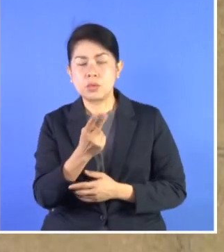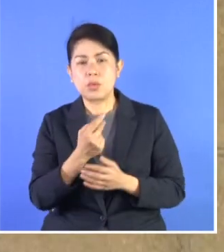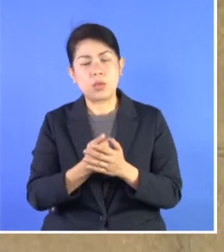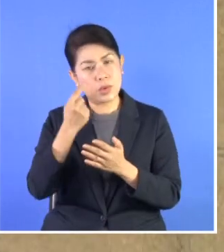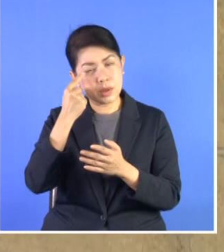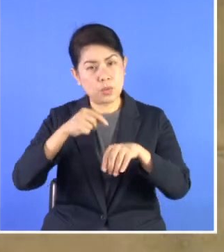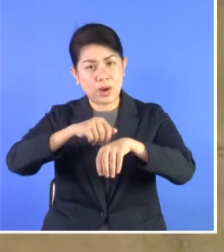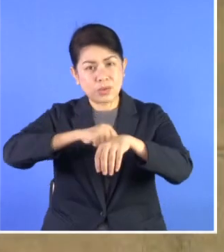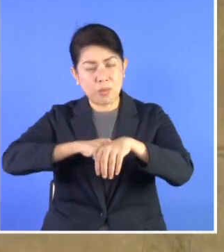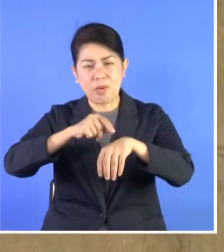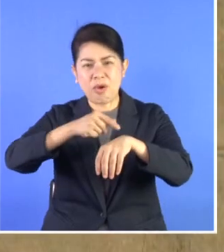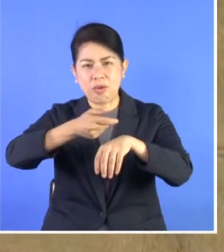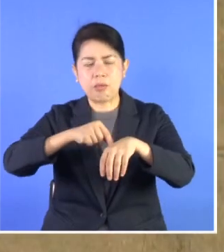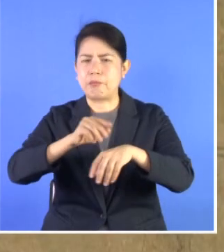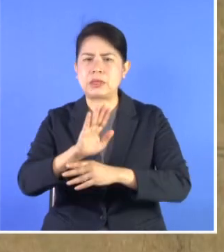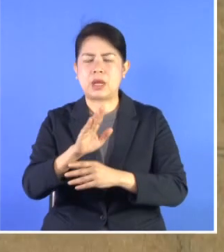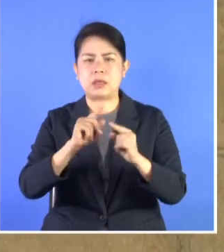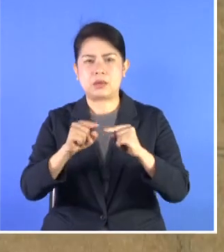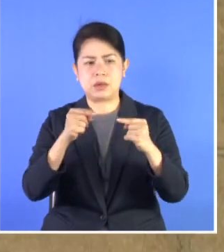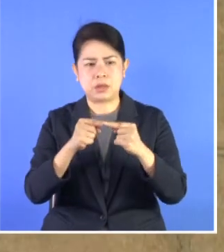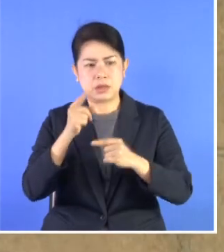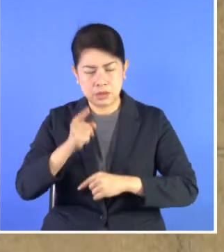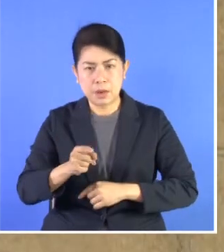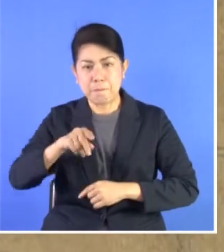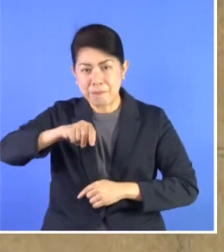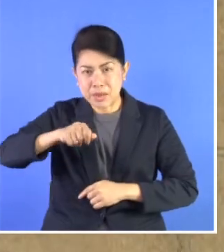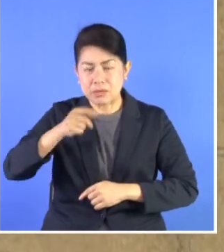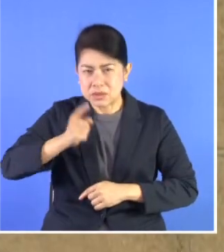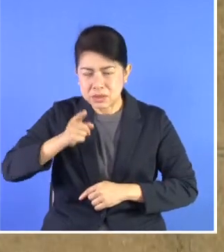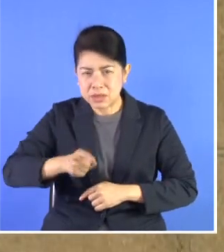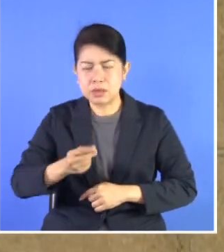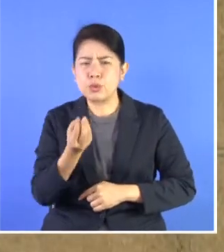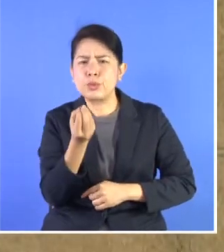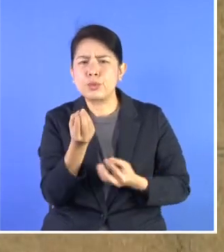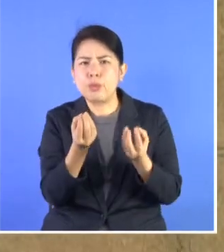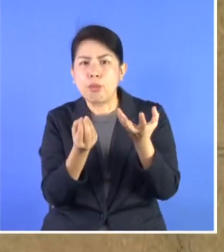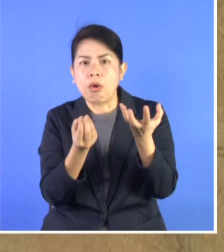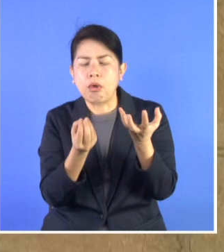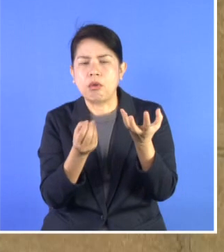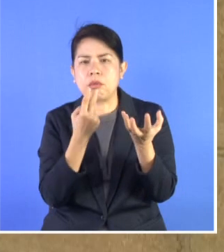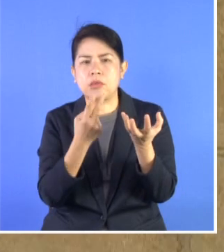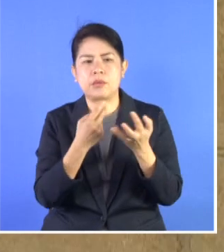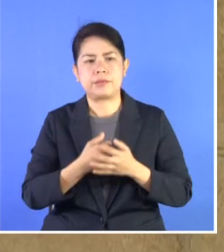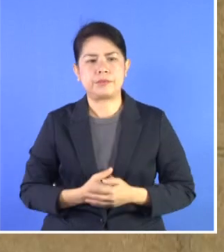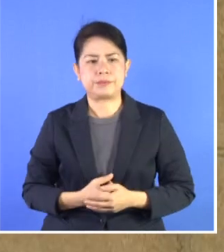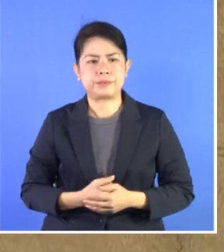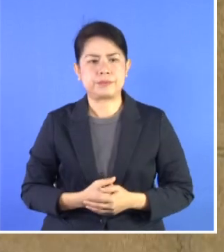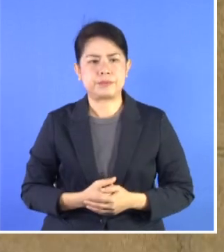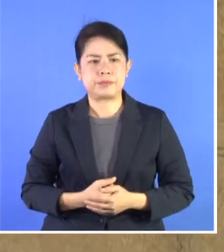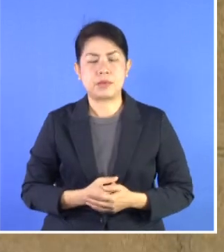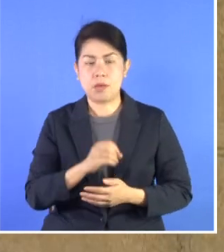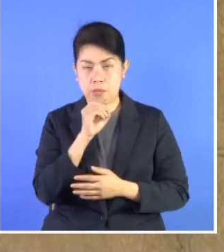แน่ แต่มันคือมะนาวใช่ไหม เป็นมะนาวอ่ะนี่เอามะนาวปกติมาเทียบกันโอ้โหเนี่ยเทียบกันไม่ได้เลยแต่นี่คือมะนาวอย่างที่บ